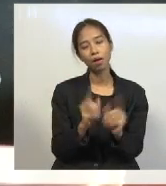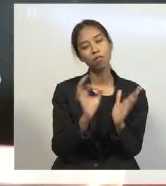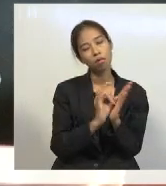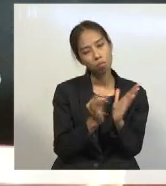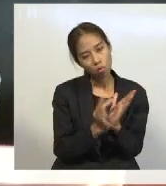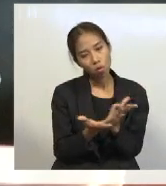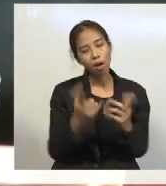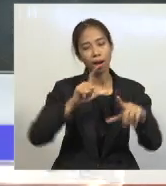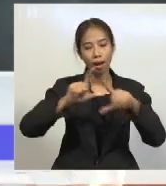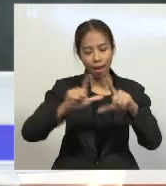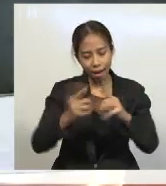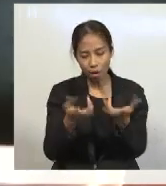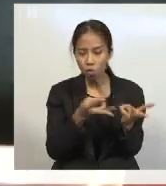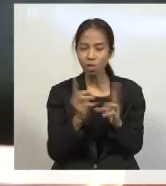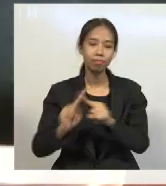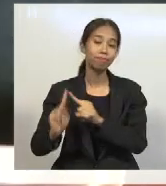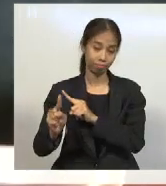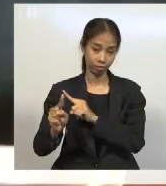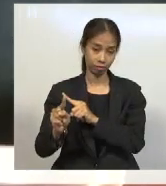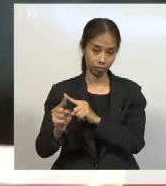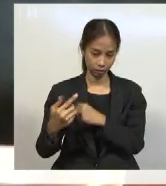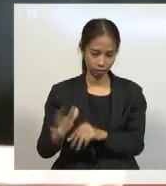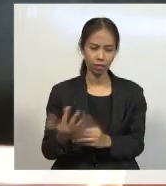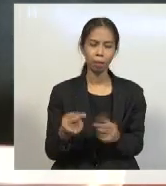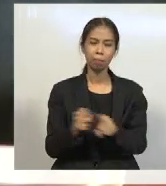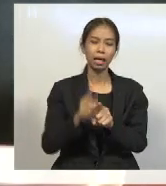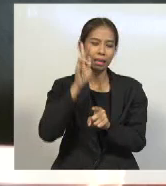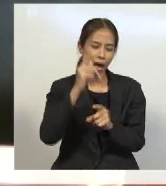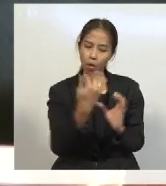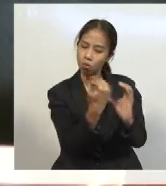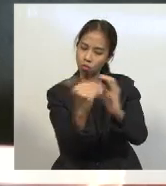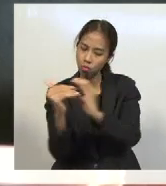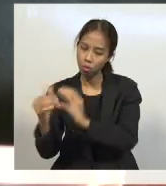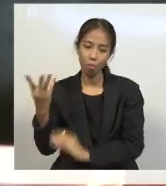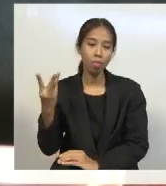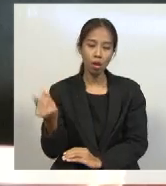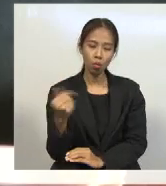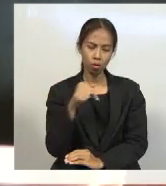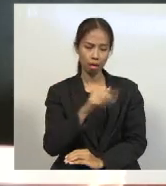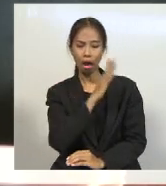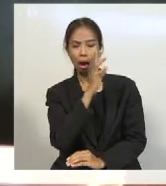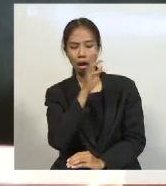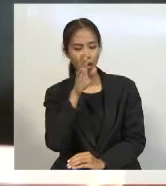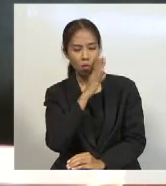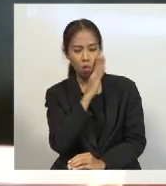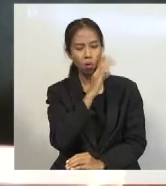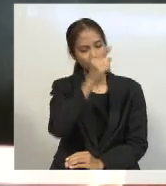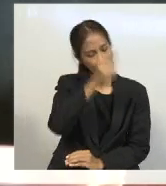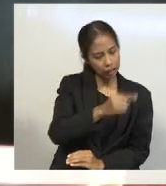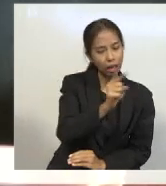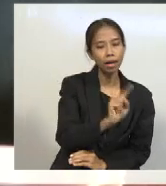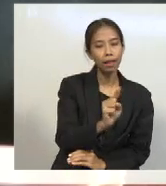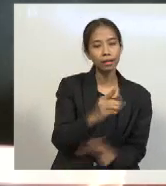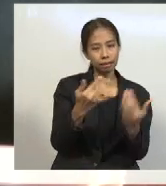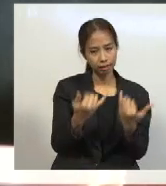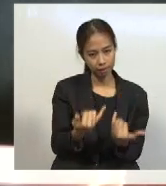นะครับแล้วก็ช่องทางต่างๆก็ต้องสามารถกลับไปสู่พี่น้องประชาชนได้เร็วว่าข่าวนั้นเป็นข่าวปลอมเพราะอะไรอย่างไรนะครับเพราะฉะนั้นทั้ง3กระ